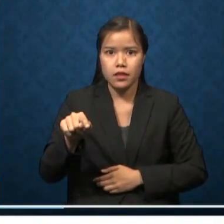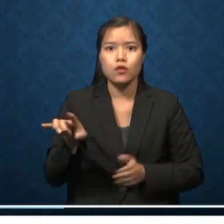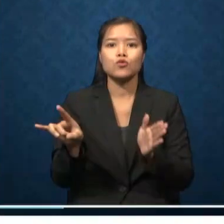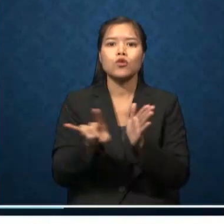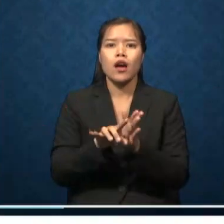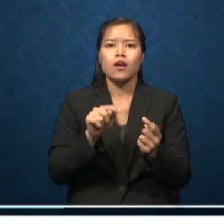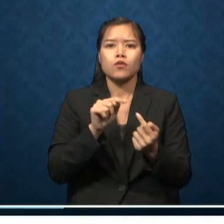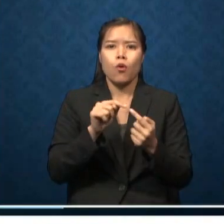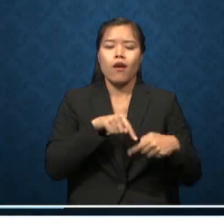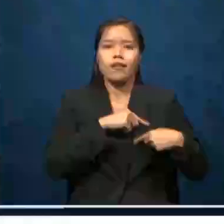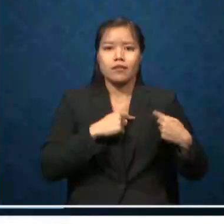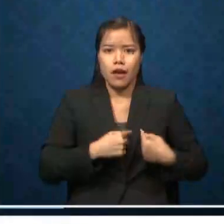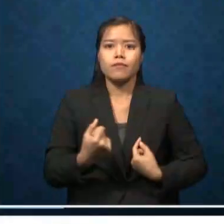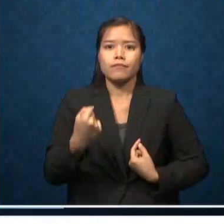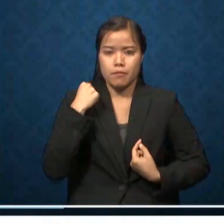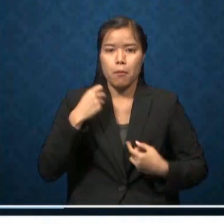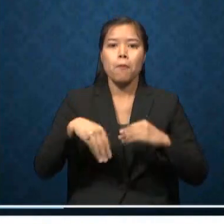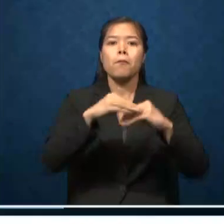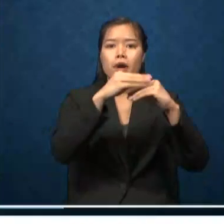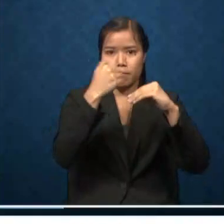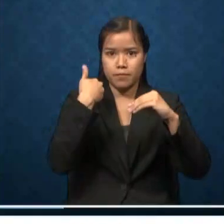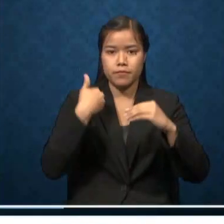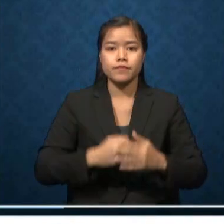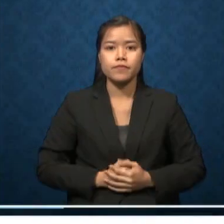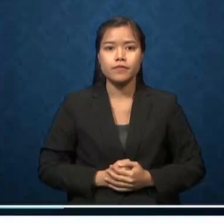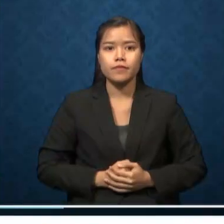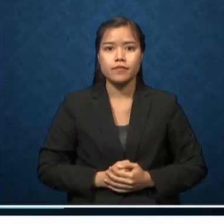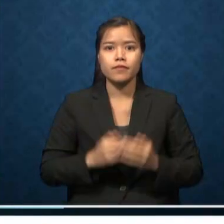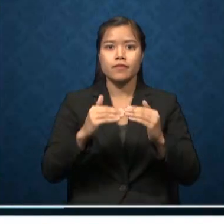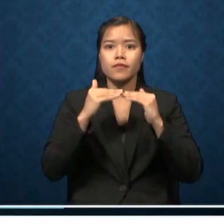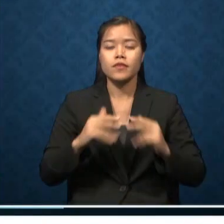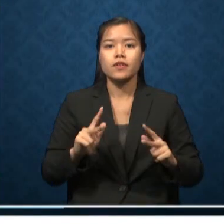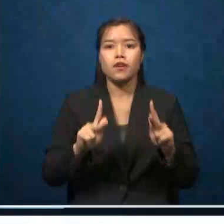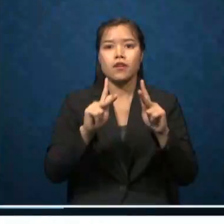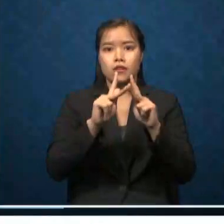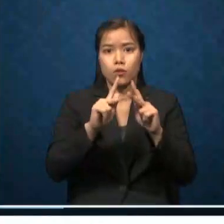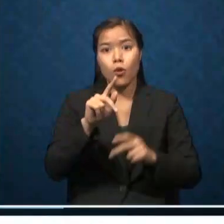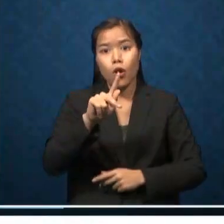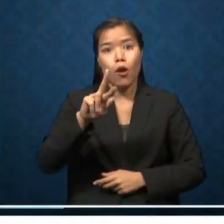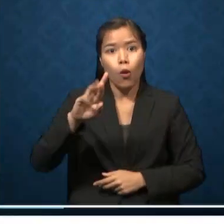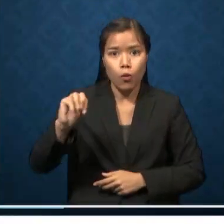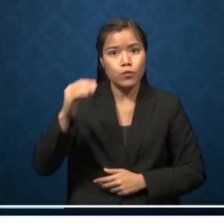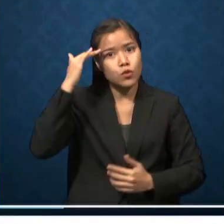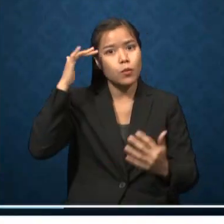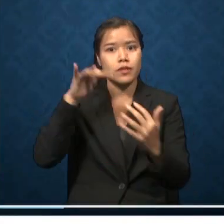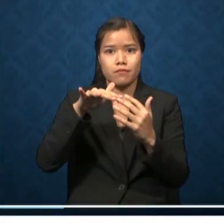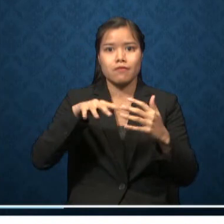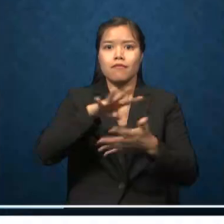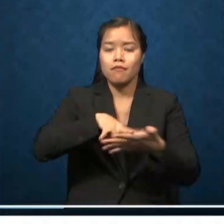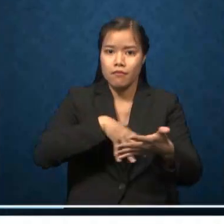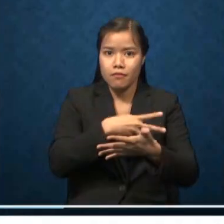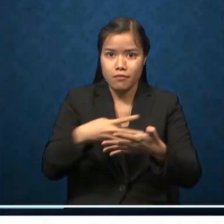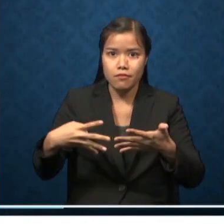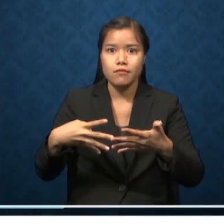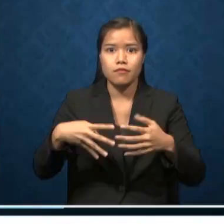สูงอายุไทยก็เพิ่มสูงขึ้นต่อเลยค่ะการดำเนินงานของกรมสุขภาพจิตก็อย่างที่เห็นนะคะก็คือปูพรหมในส่วนของ Universal